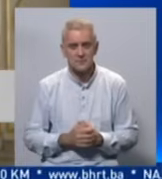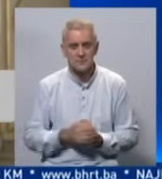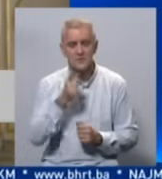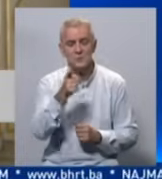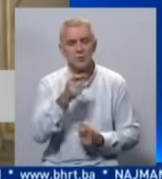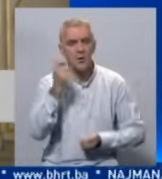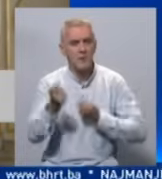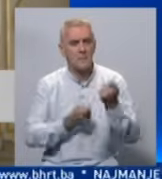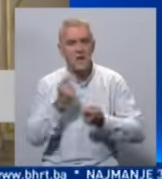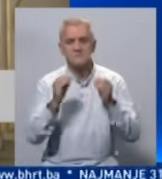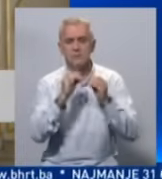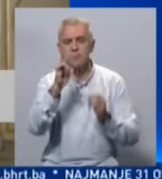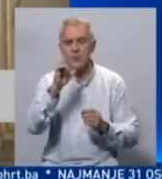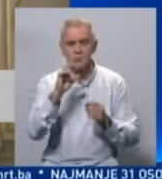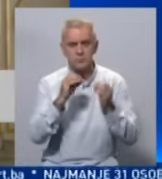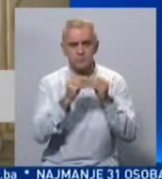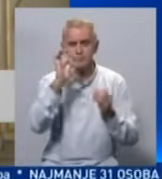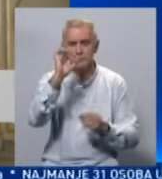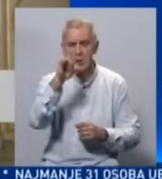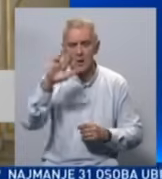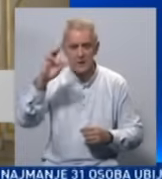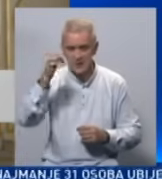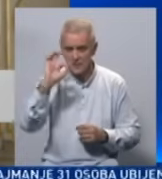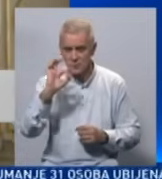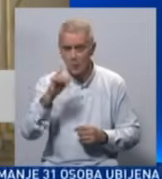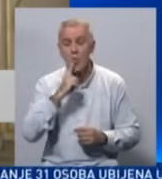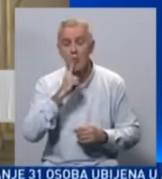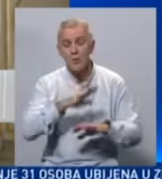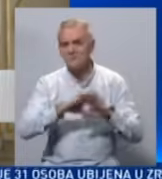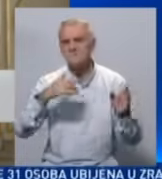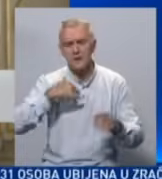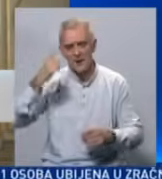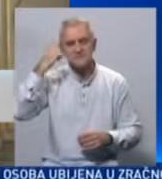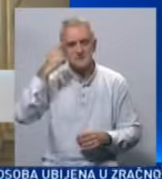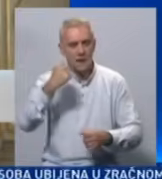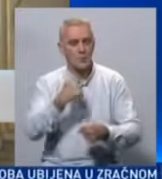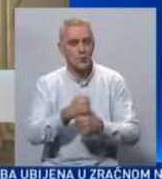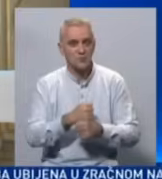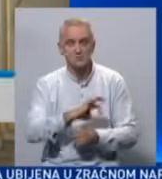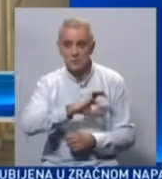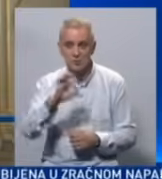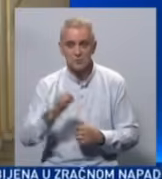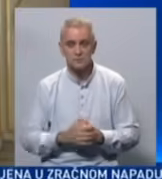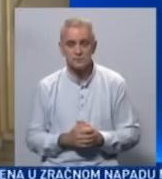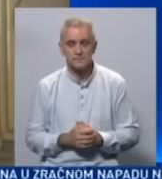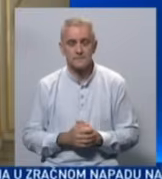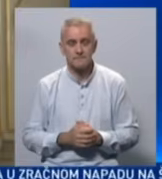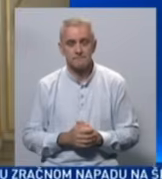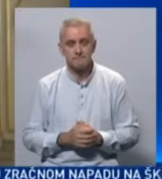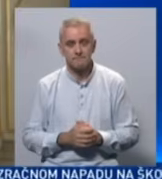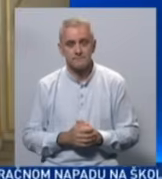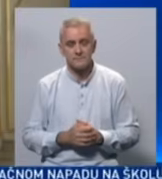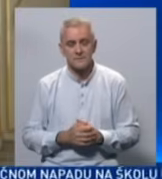ples Bolero koji je, svi znamo, jel, urađen perfektno, perfektne